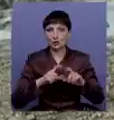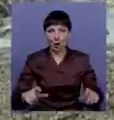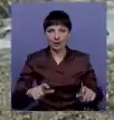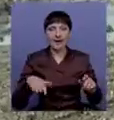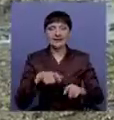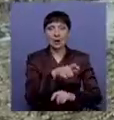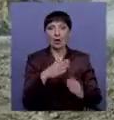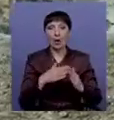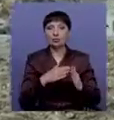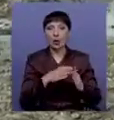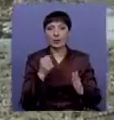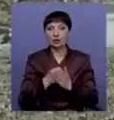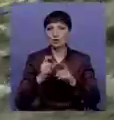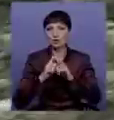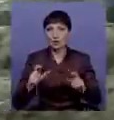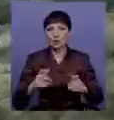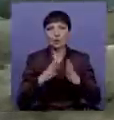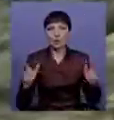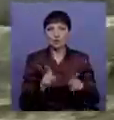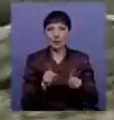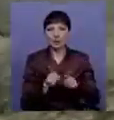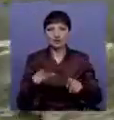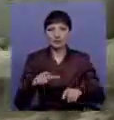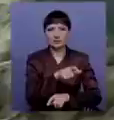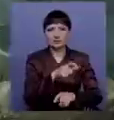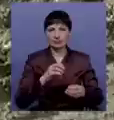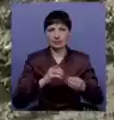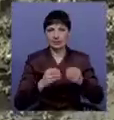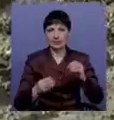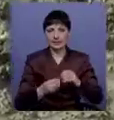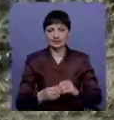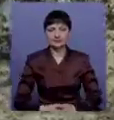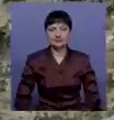как дорога от дома до учебного заведения больше напоминает полосу препятствий